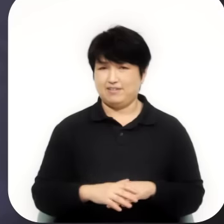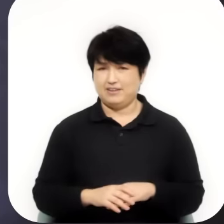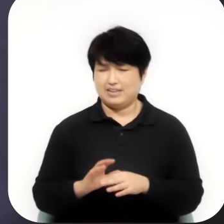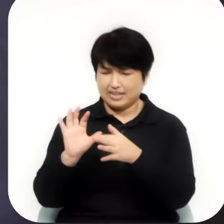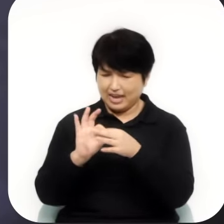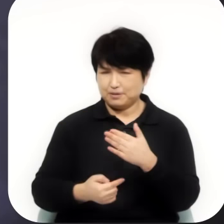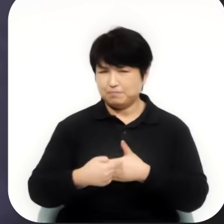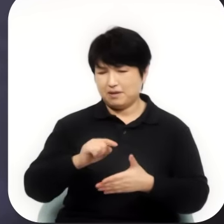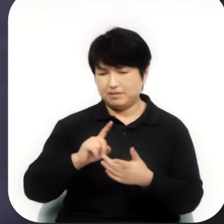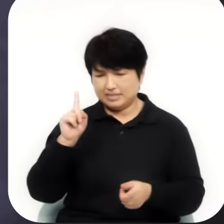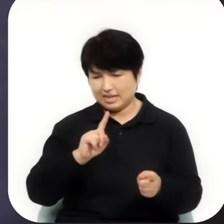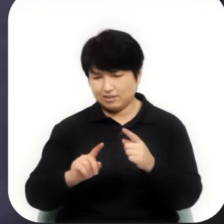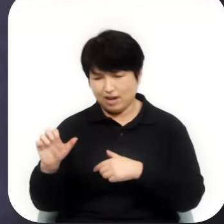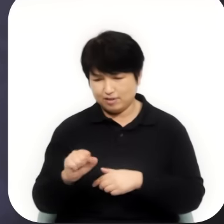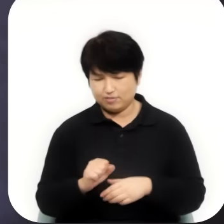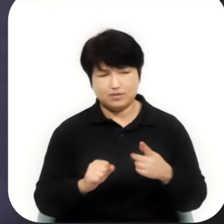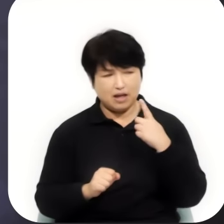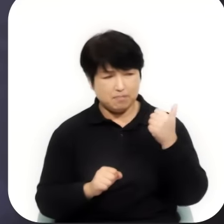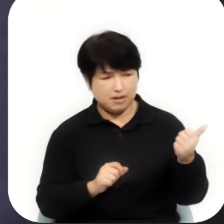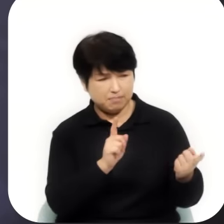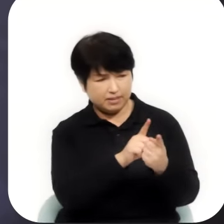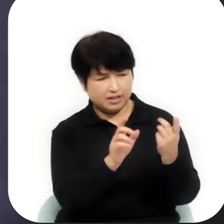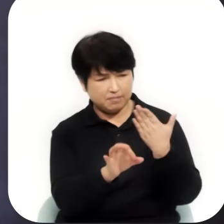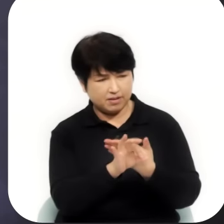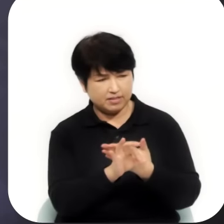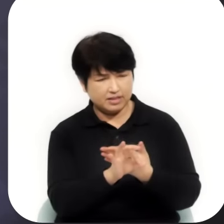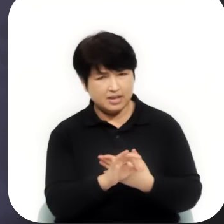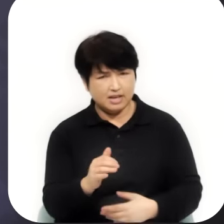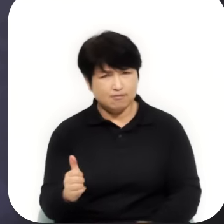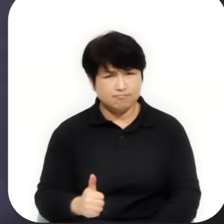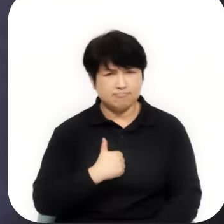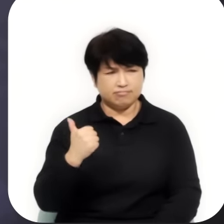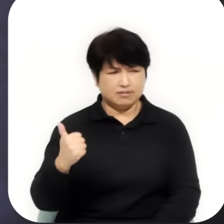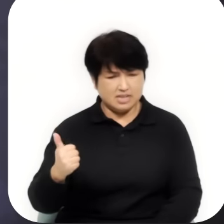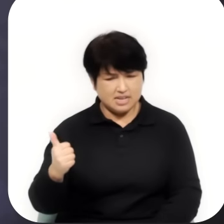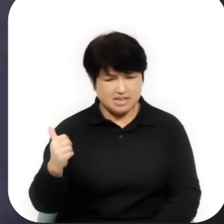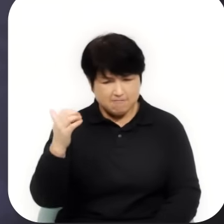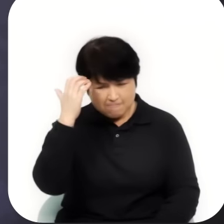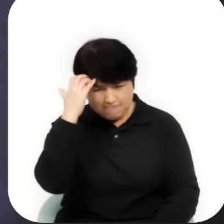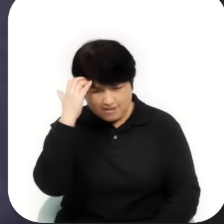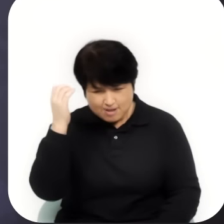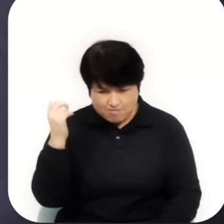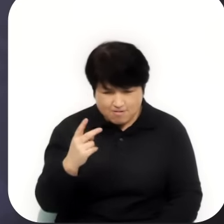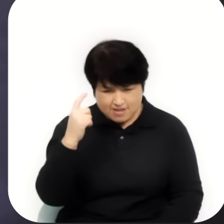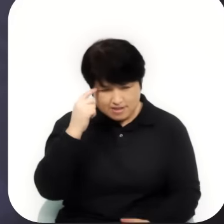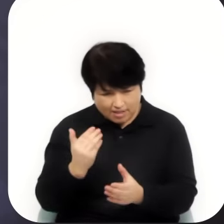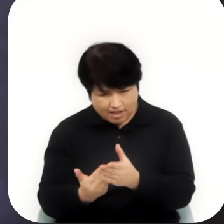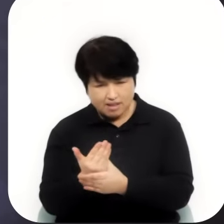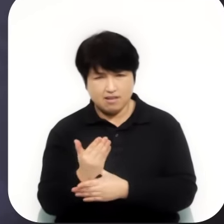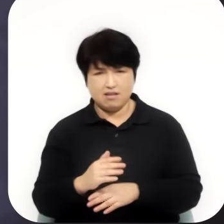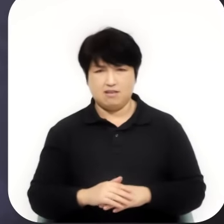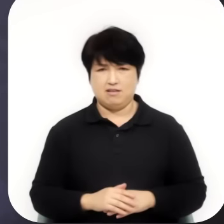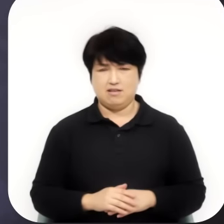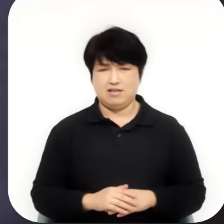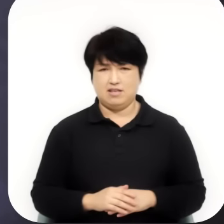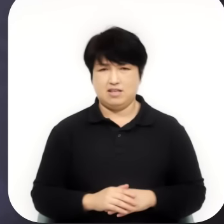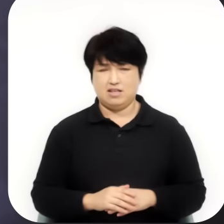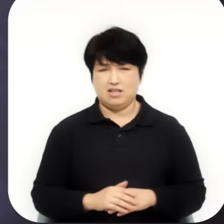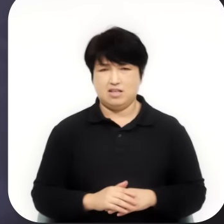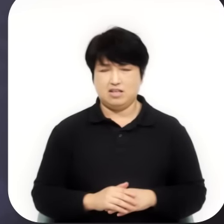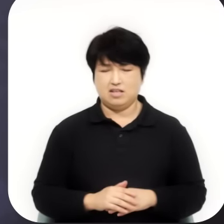트라우마를 가지면 또 만나면 옛날의 고통이 생각나고 분노가 생기고 또 이런 일이